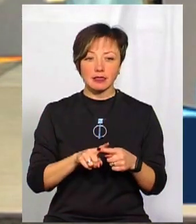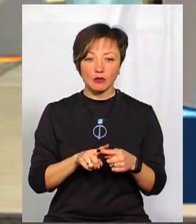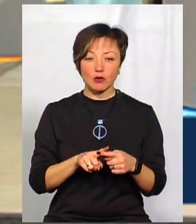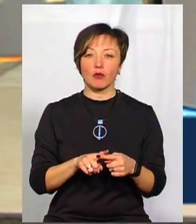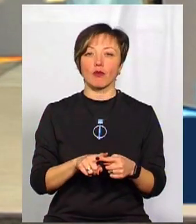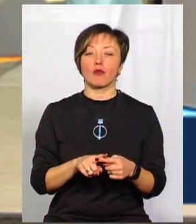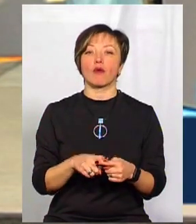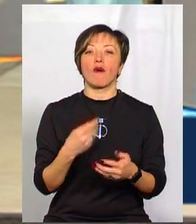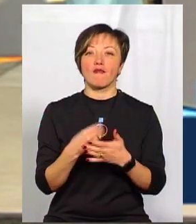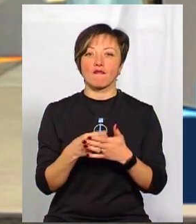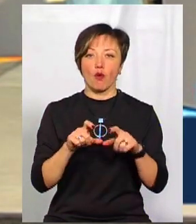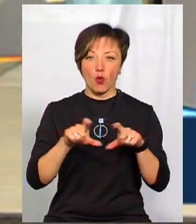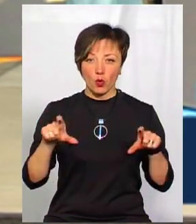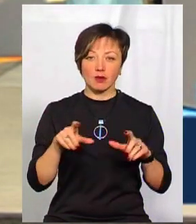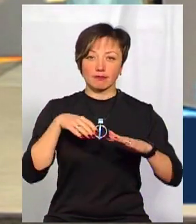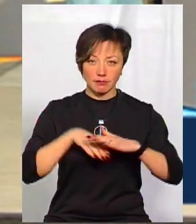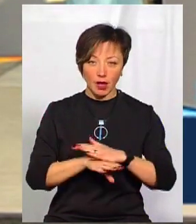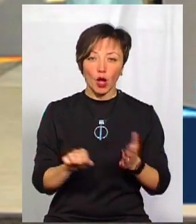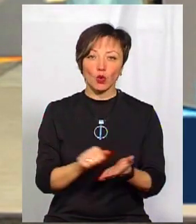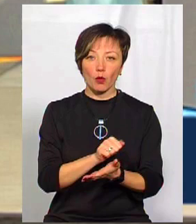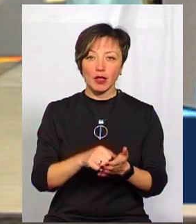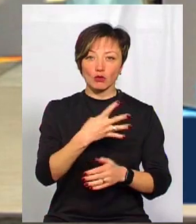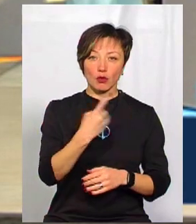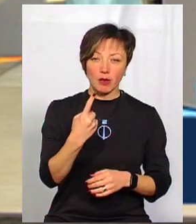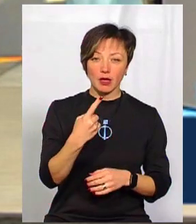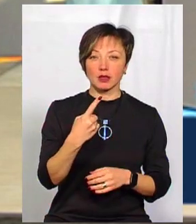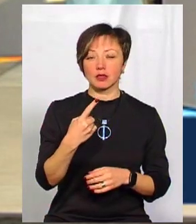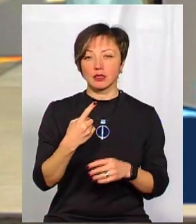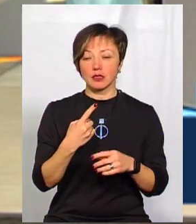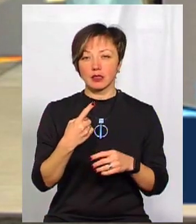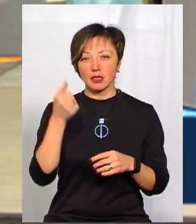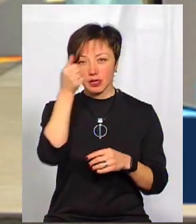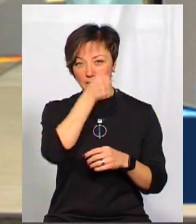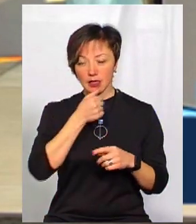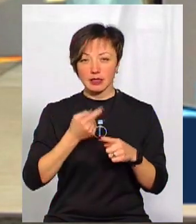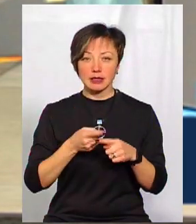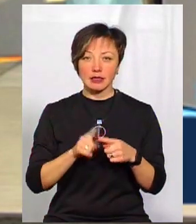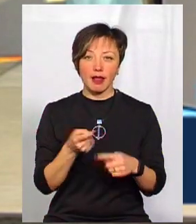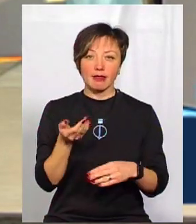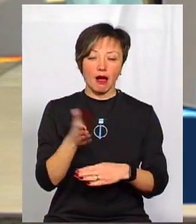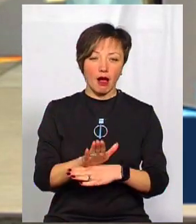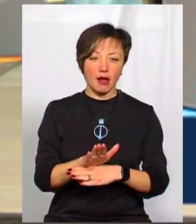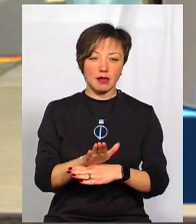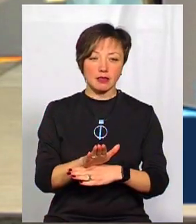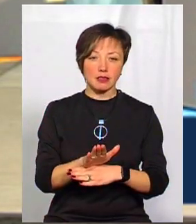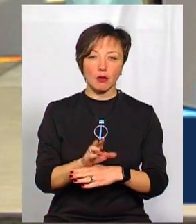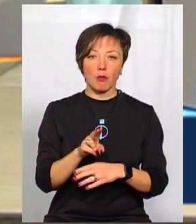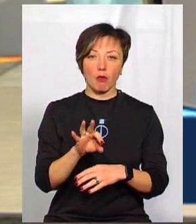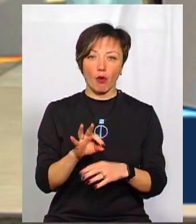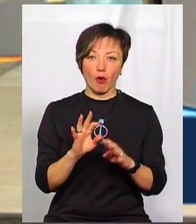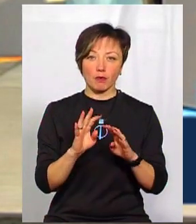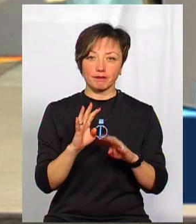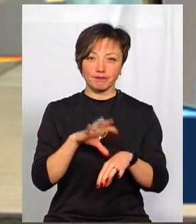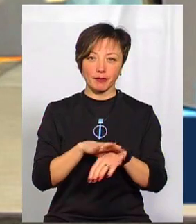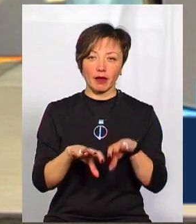в цьому фонді зберігаються якраз і документи за 41-й рік. Це, наприклад, накази по гетто.